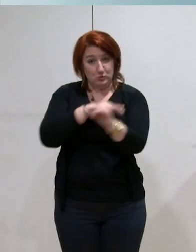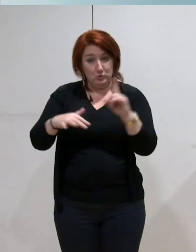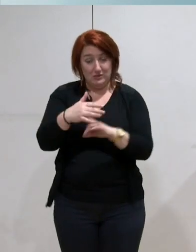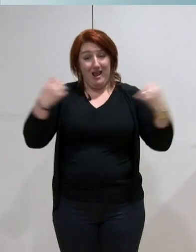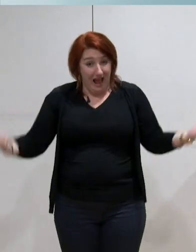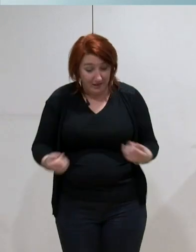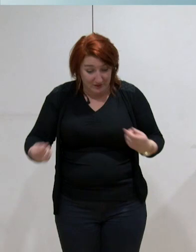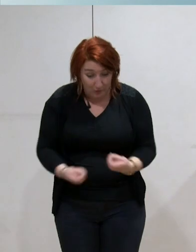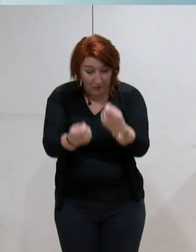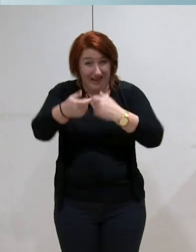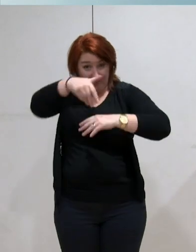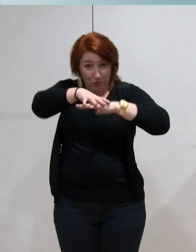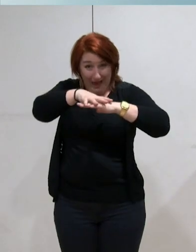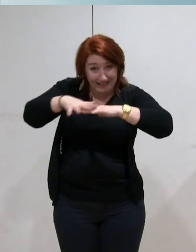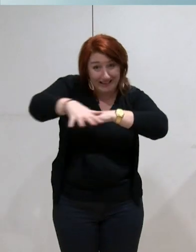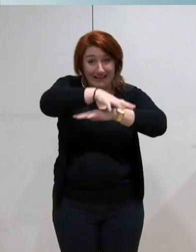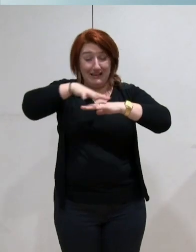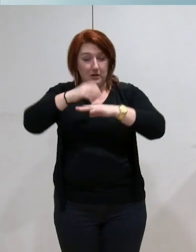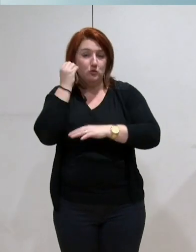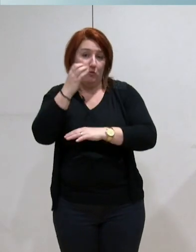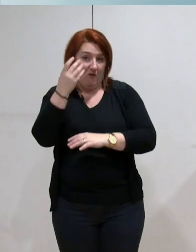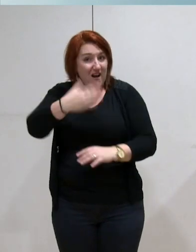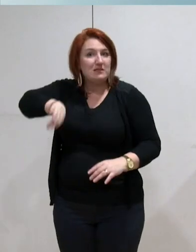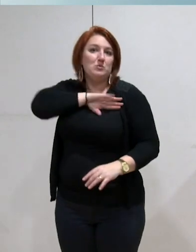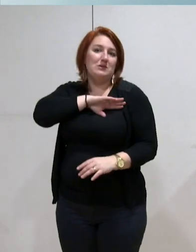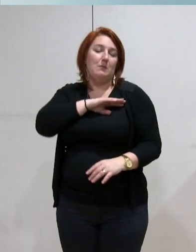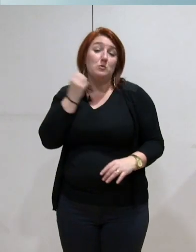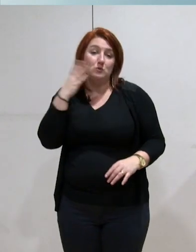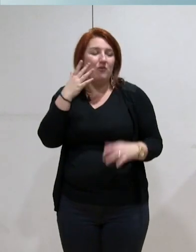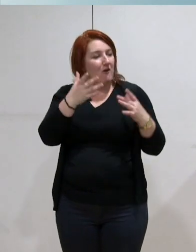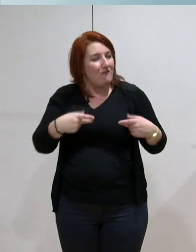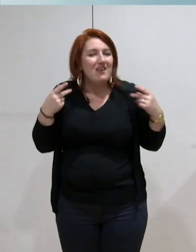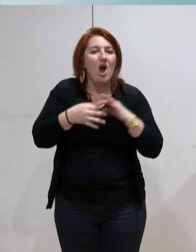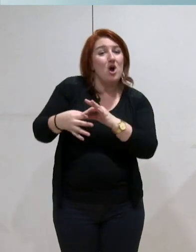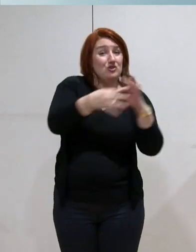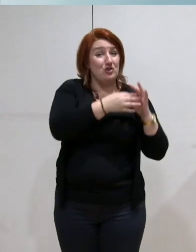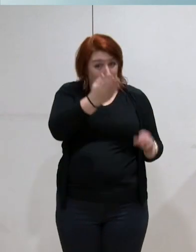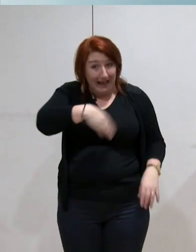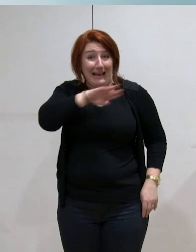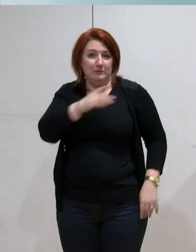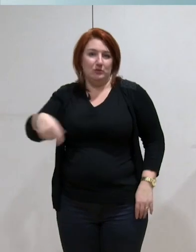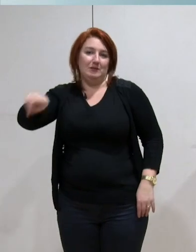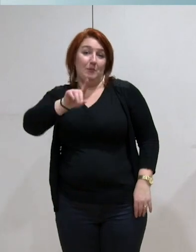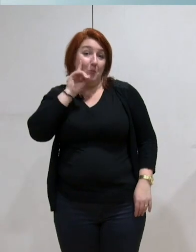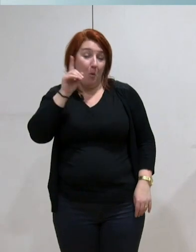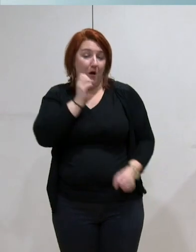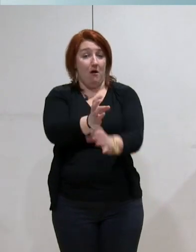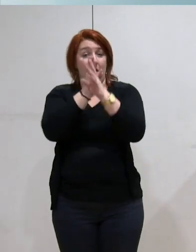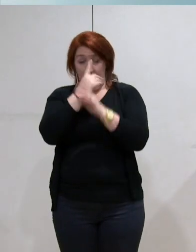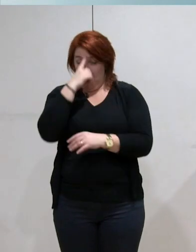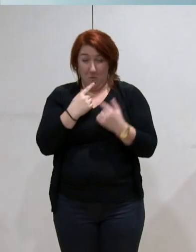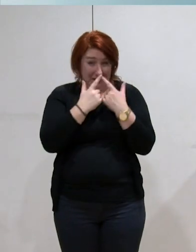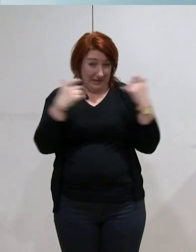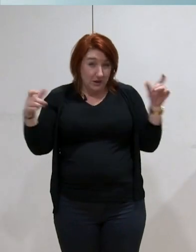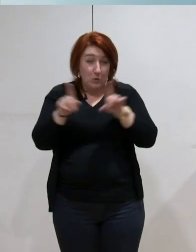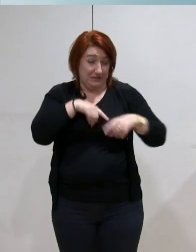quartier elles sont souvent d'ailleurs garantes du VI ensemble qui croise une diversité de public et une diversité de